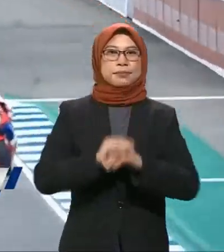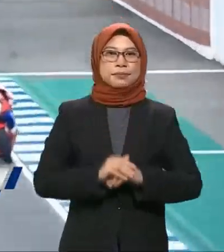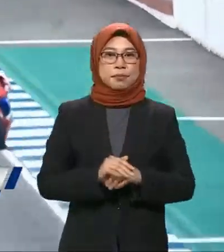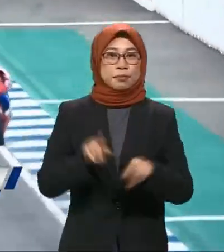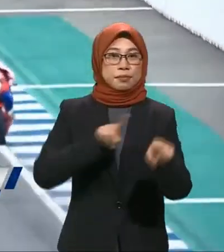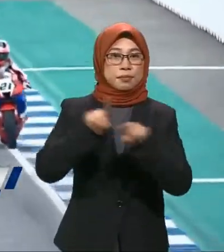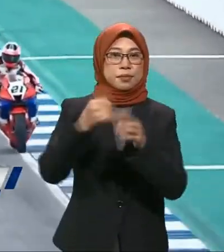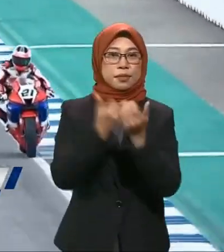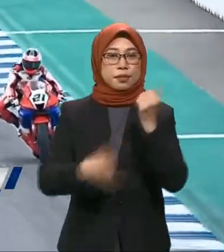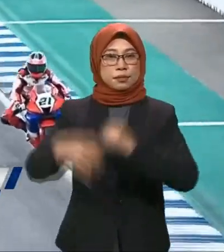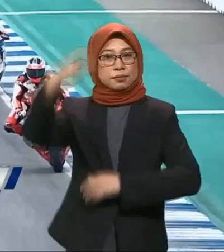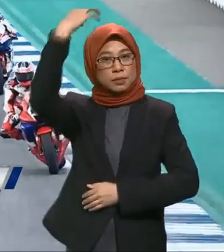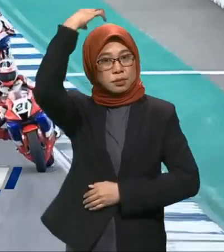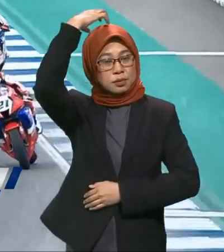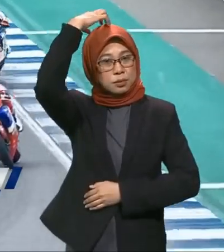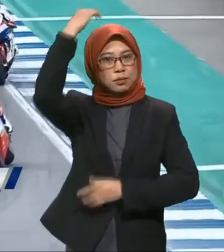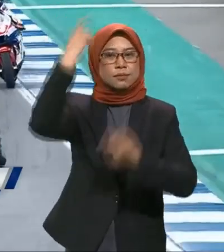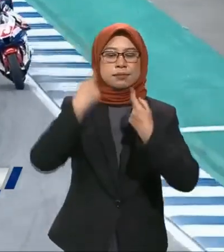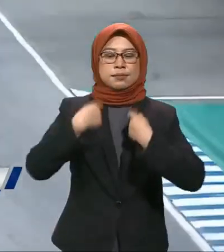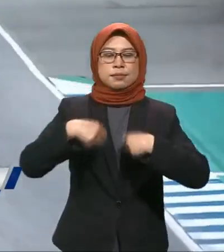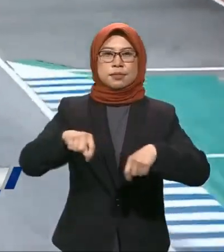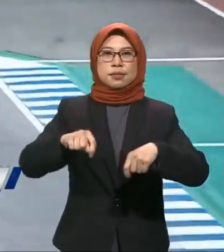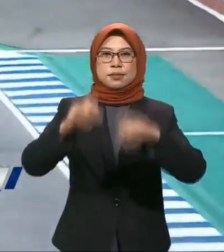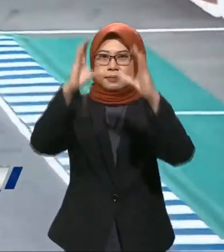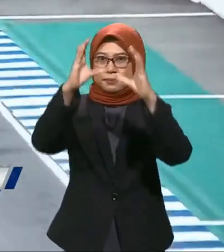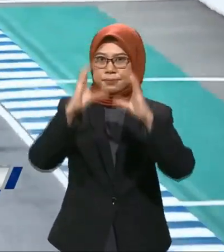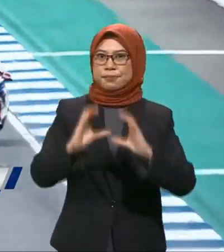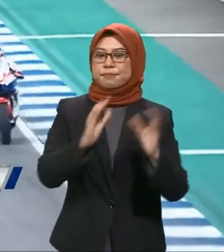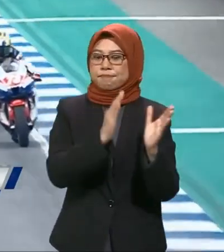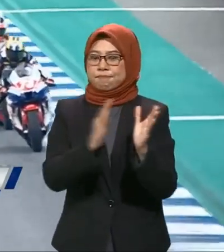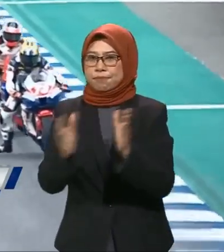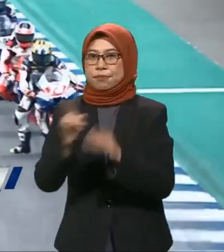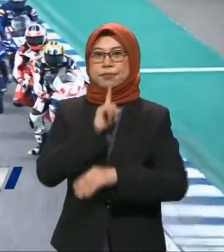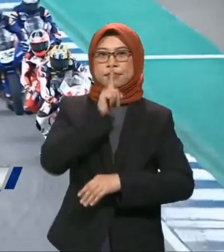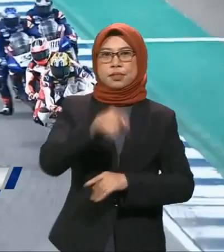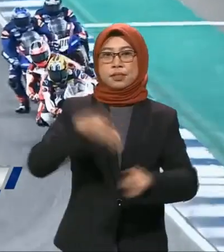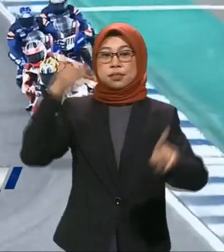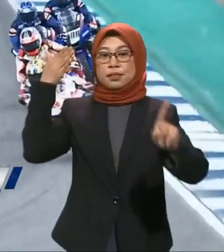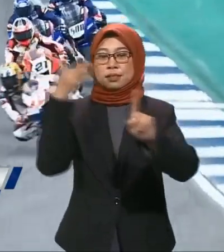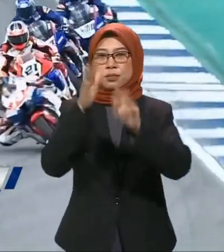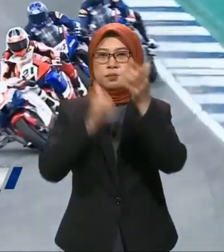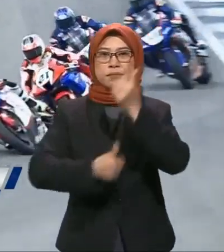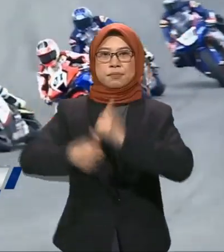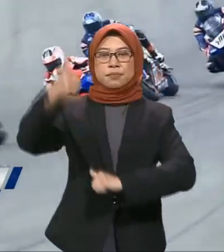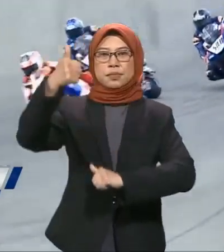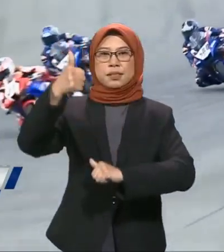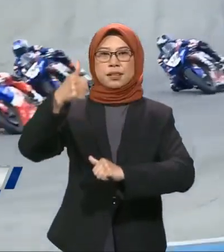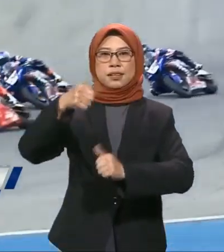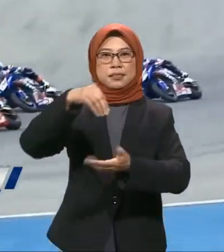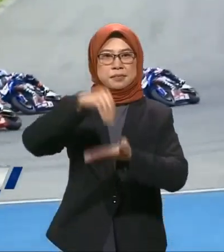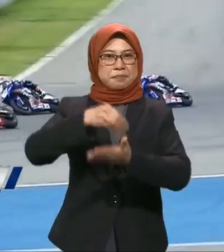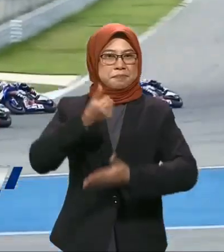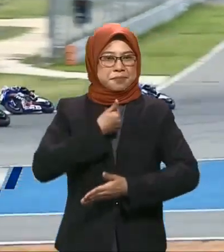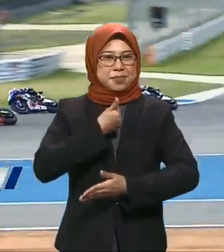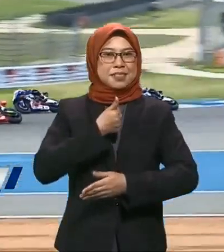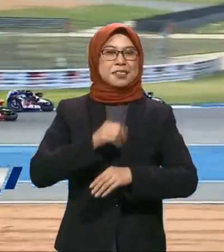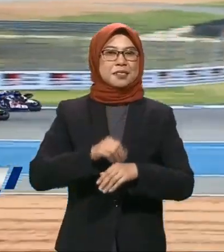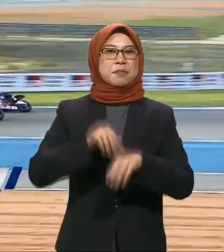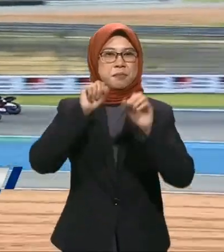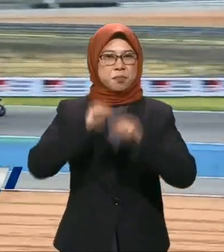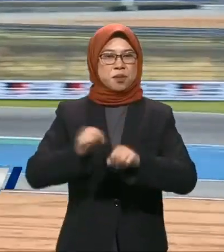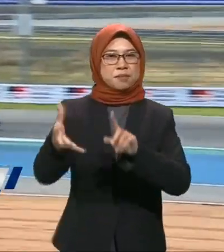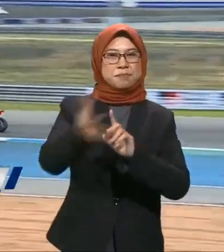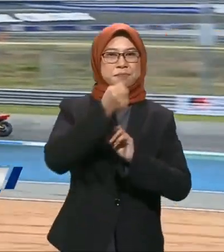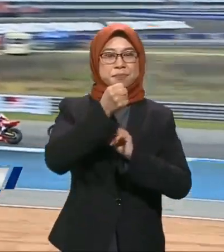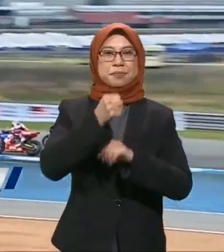Pelumba kelahiran Selangor itu akan mencuba pelbagai strategi bagi memastikan sasaran untuk menang di tempat sendiri menjadi kenyataan. Selepas